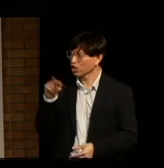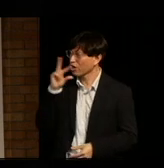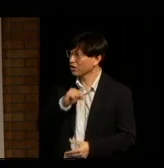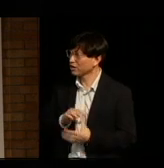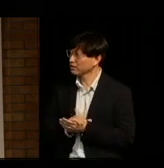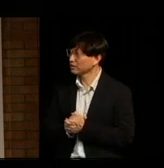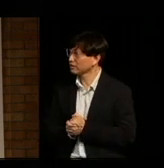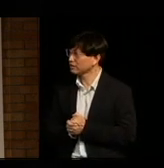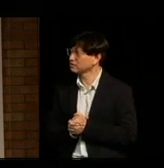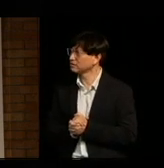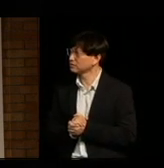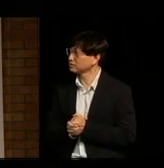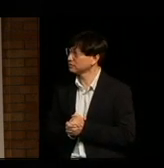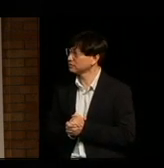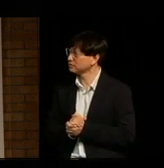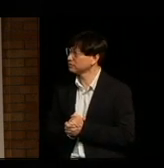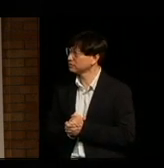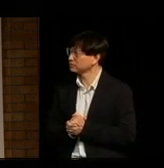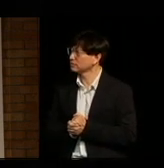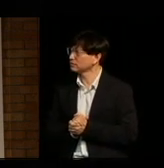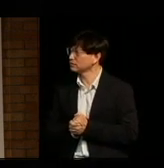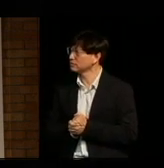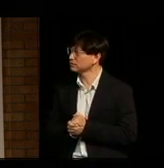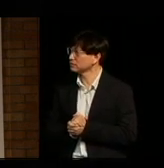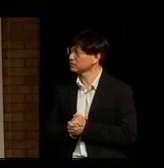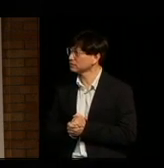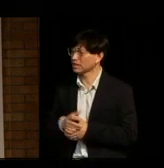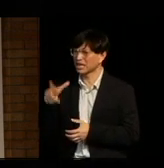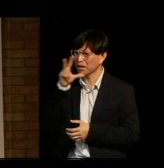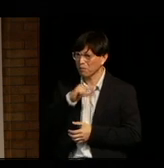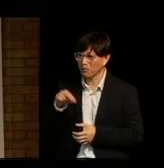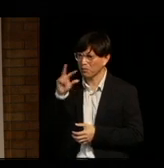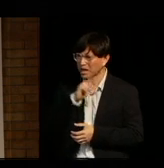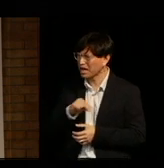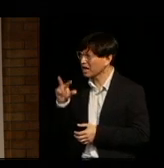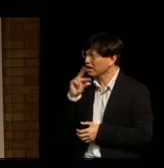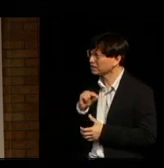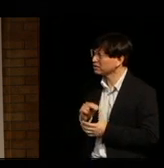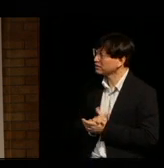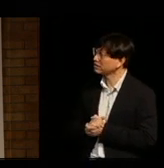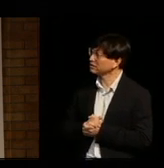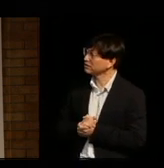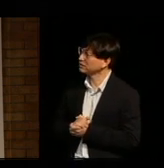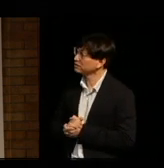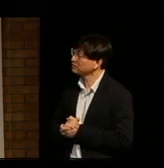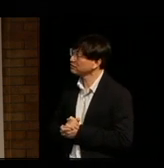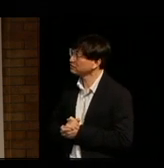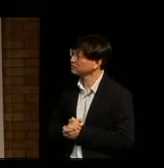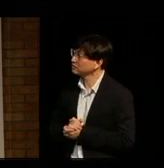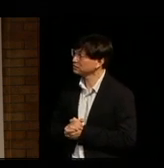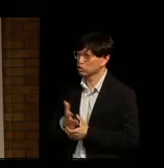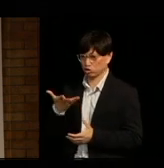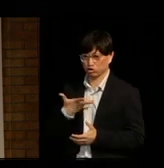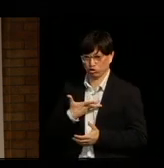tti che non sanno prni che parlano parlano come me e e poi ci sono i CTI